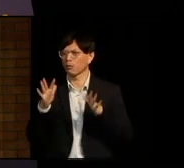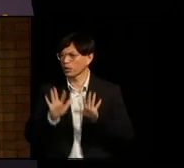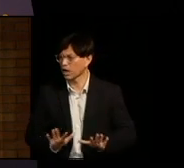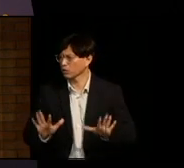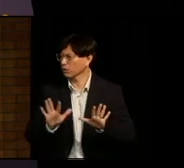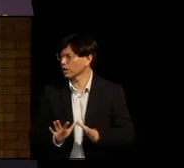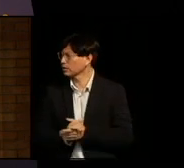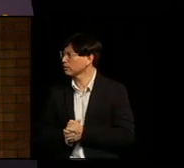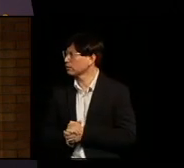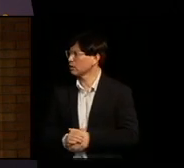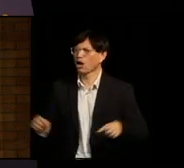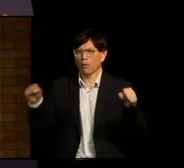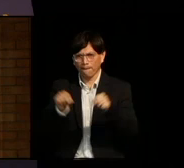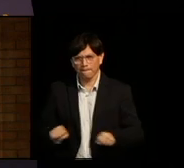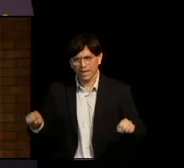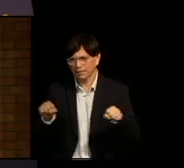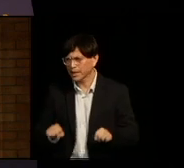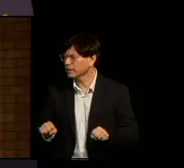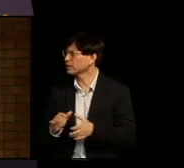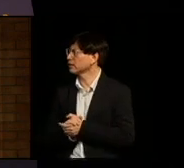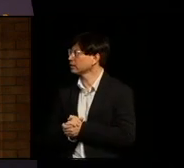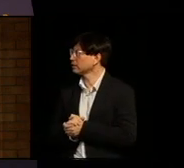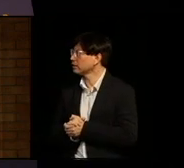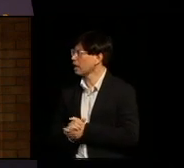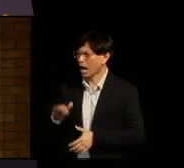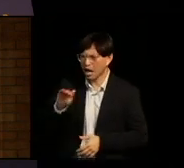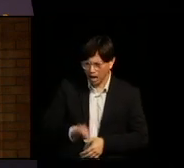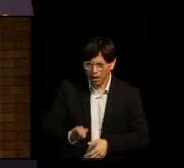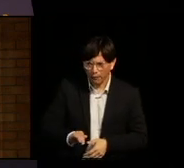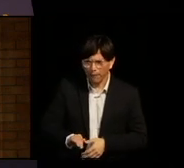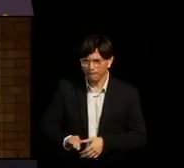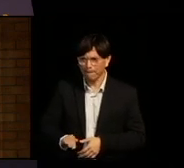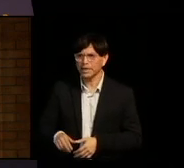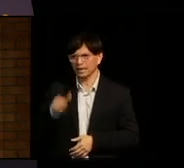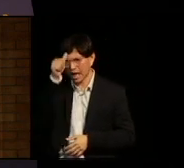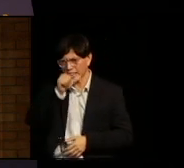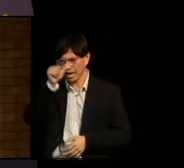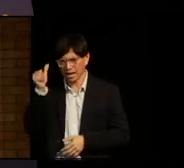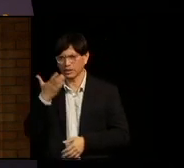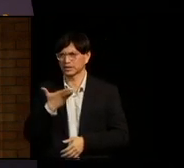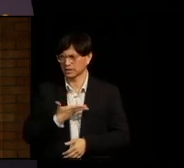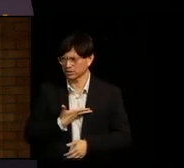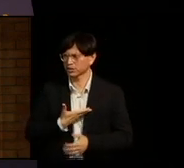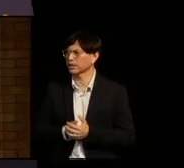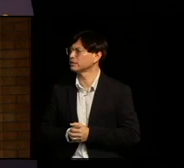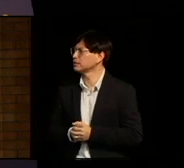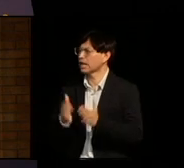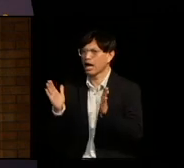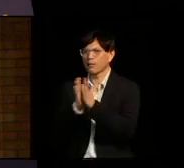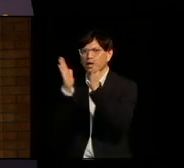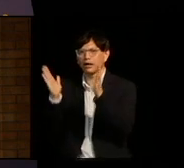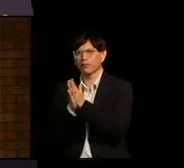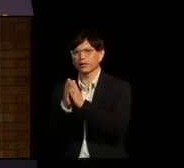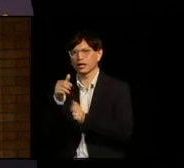fatto permette proprio che la bambina partecipi alla messa sia partecipi alla celebrazione della sua prima